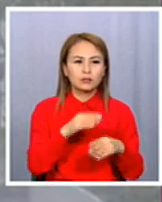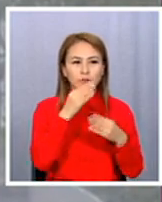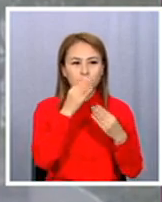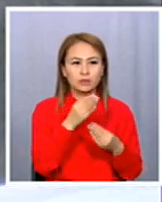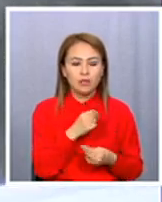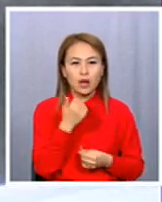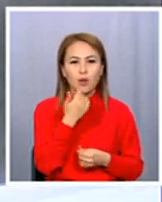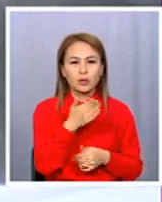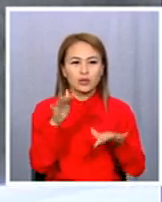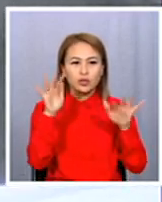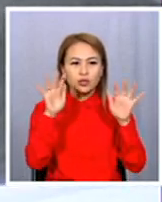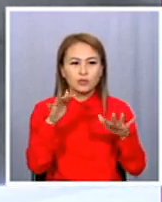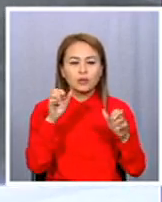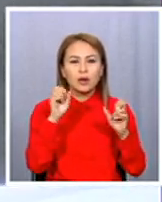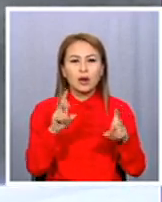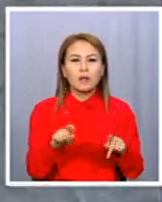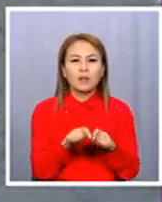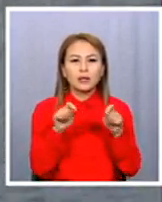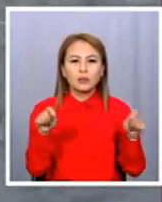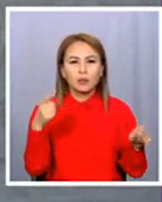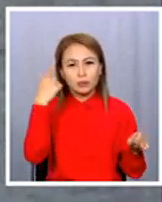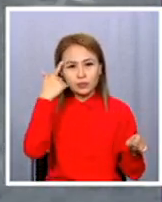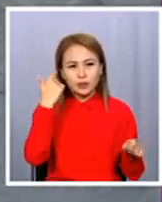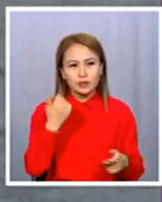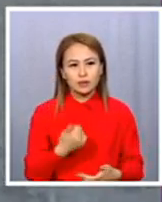осы жаңбырдың қалай пайда болатынын білесіз бе?